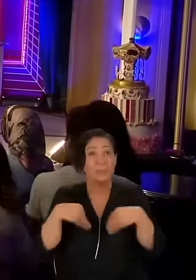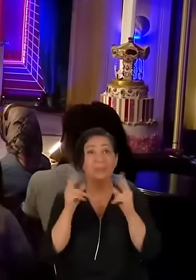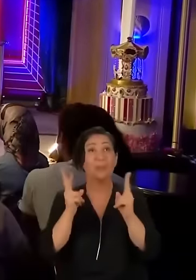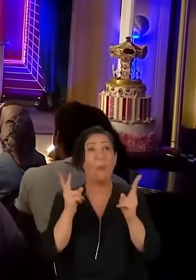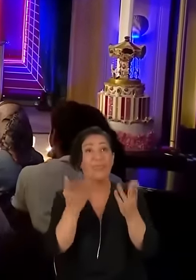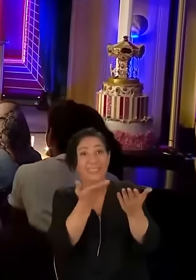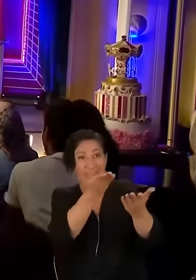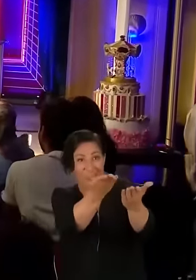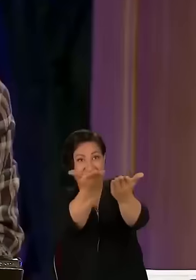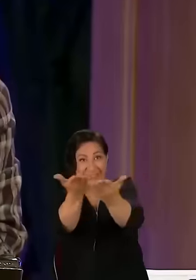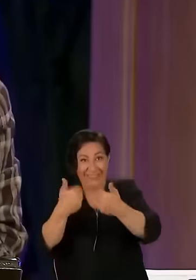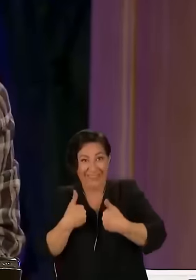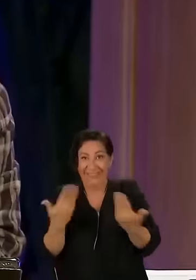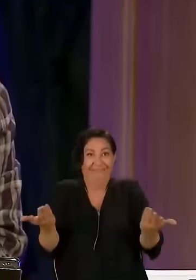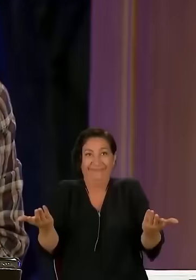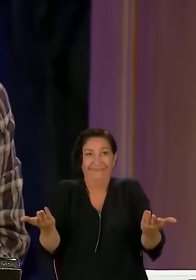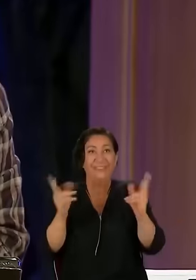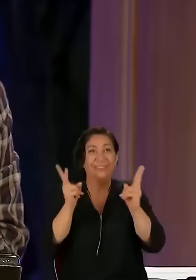normal insan Allah aşkına?